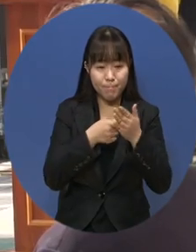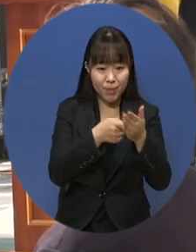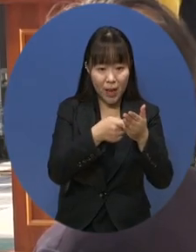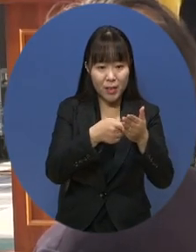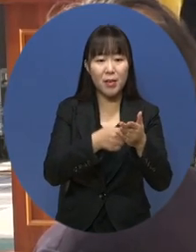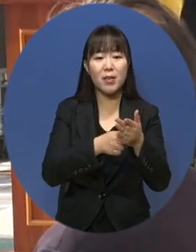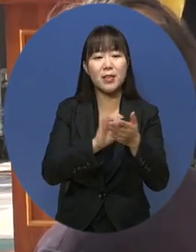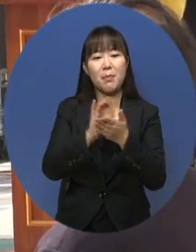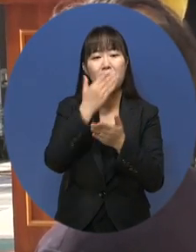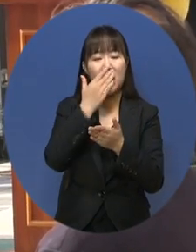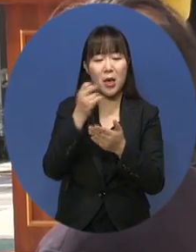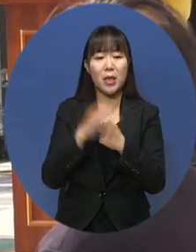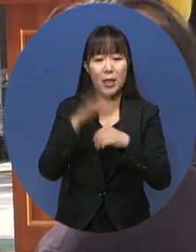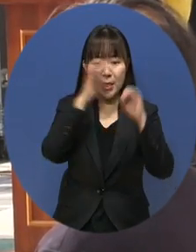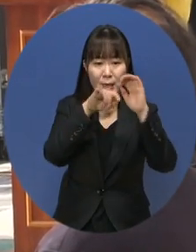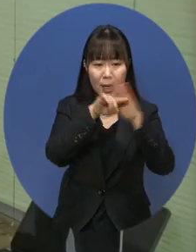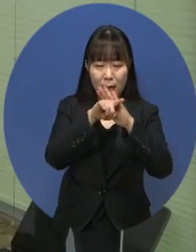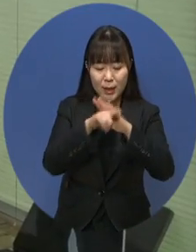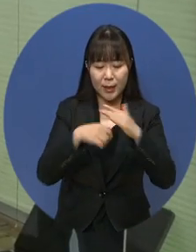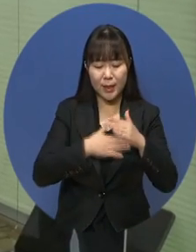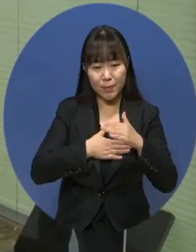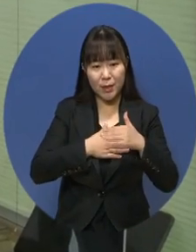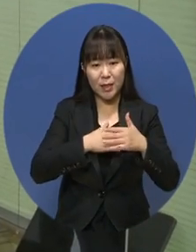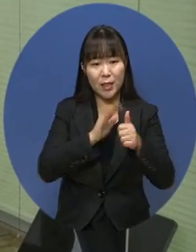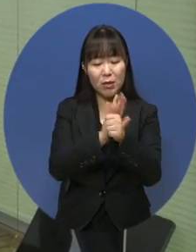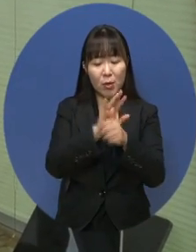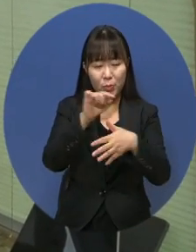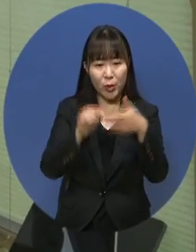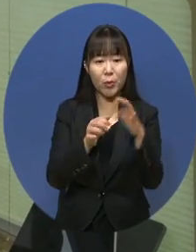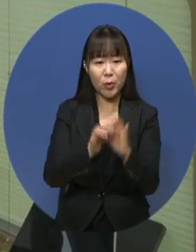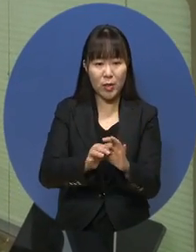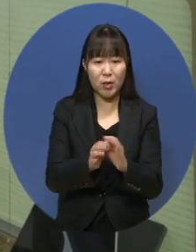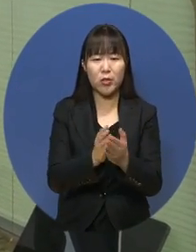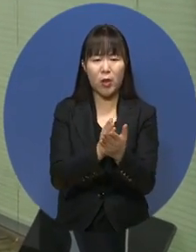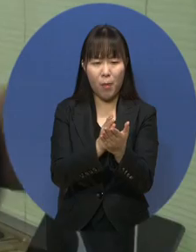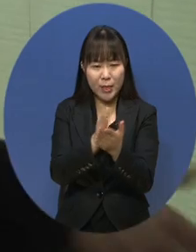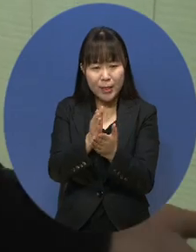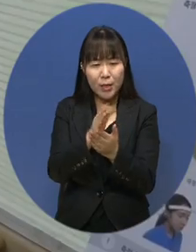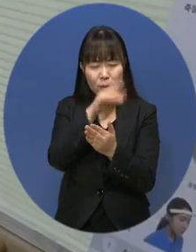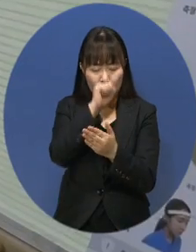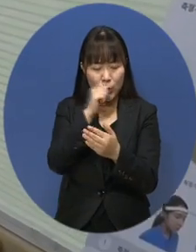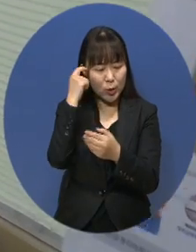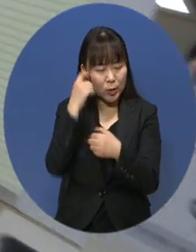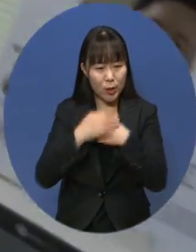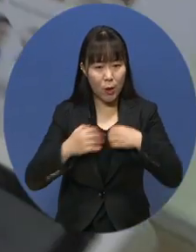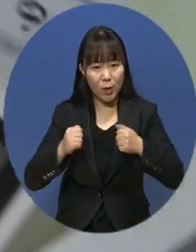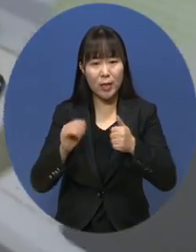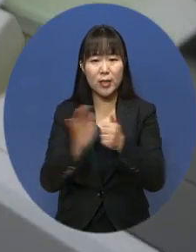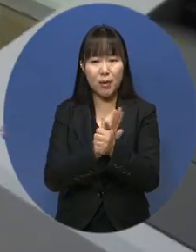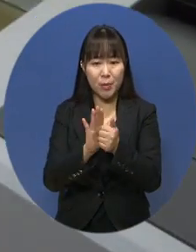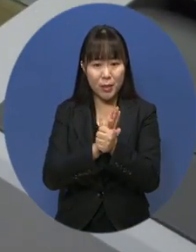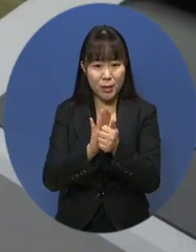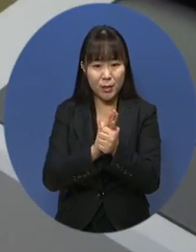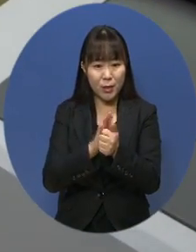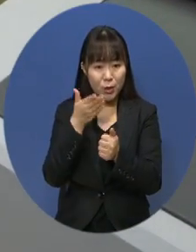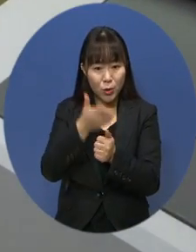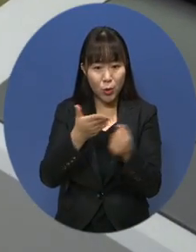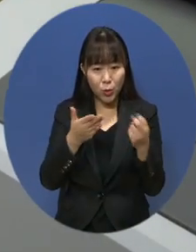수 있으며 찾아가는 심리 지원 프로그램을 통해 전문적인 양질의 정신건강 서비스 제공